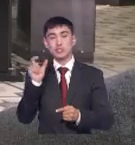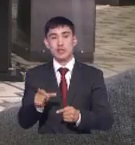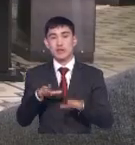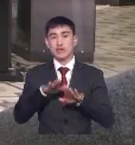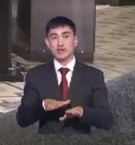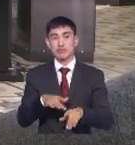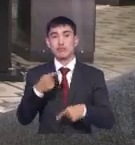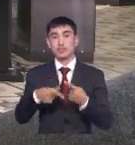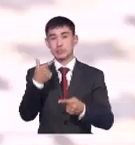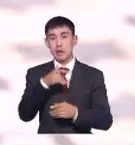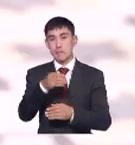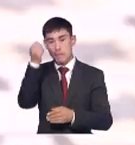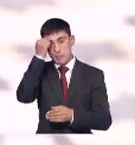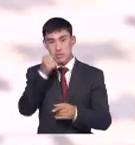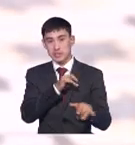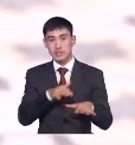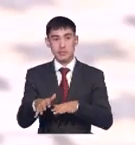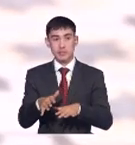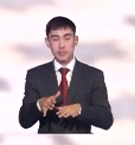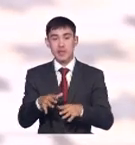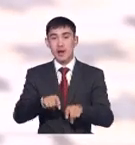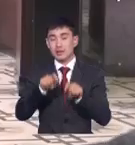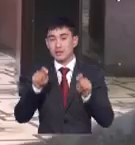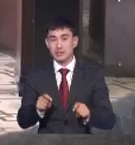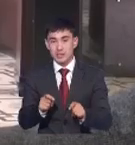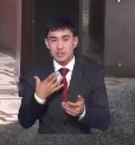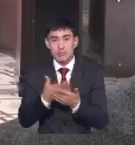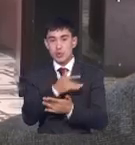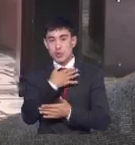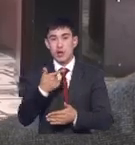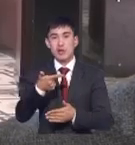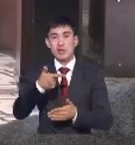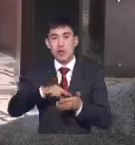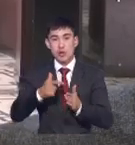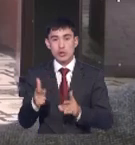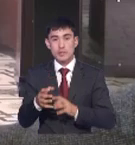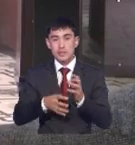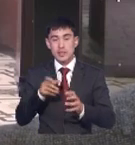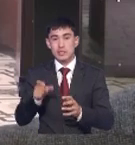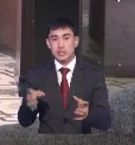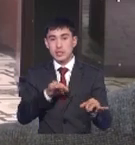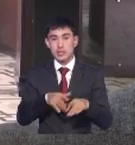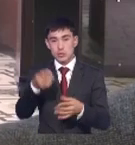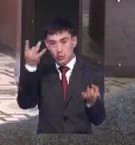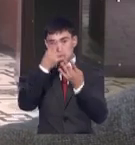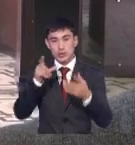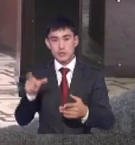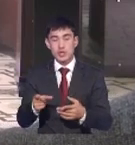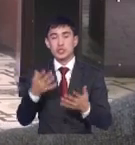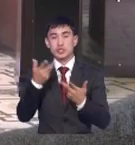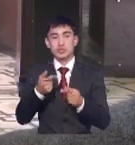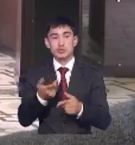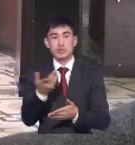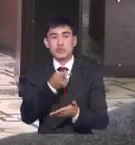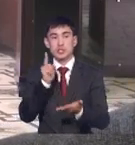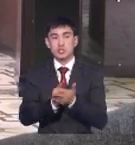оставив после себя память своми делами своми открытиями толь как гело Я считаю что мы должны